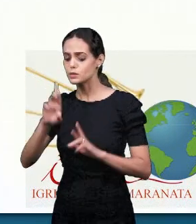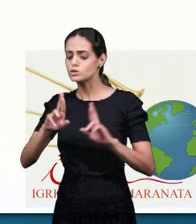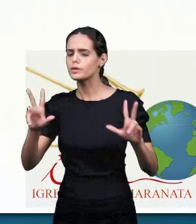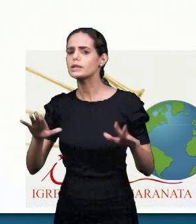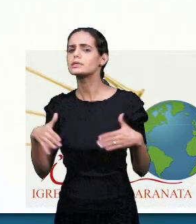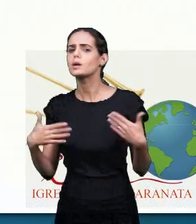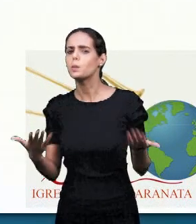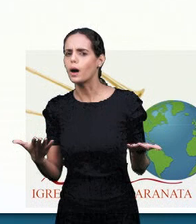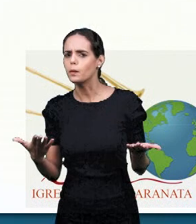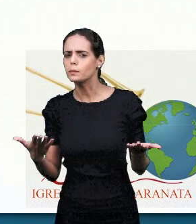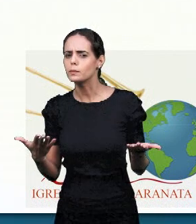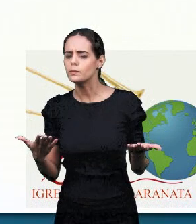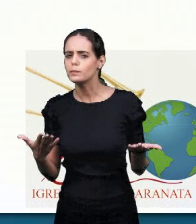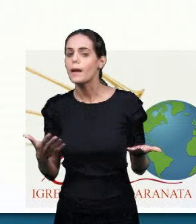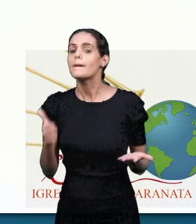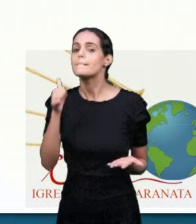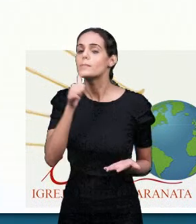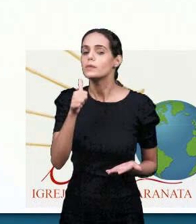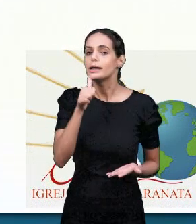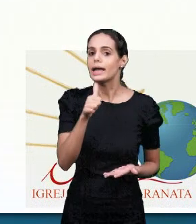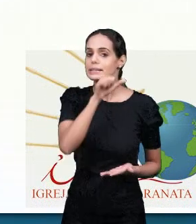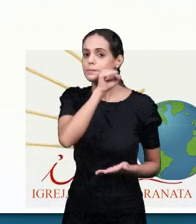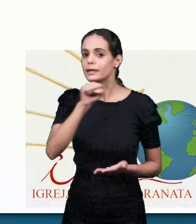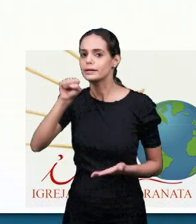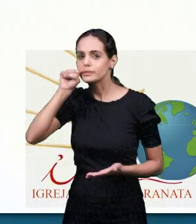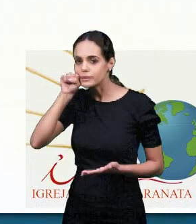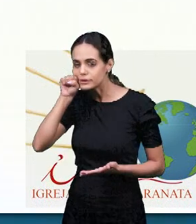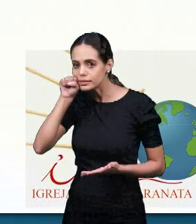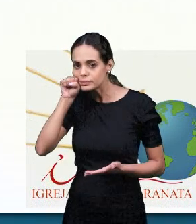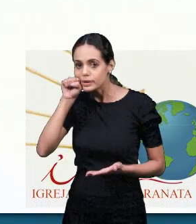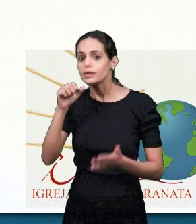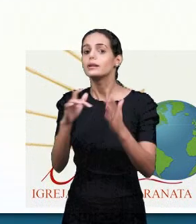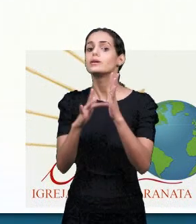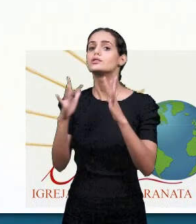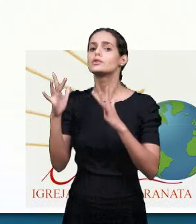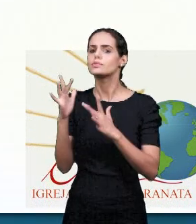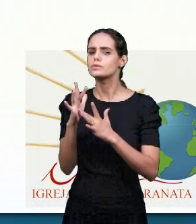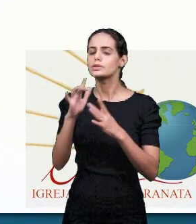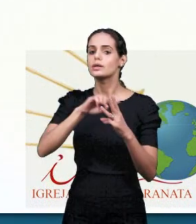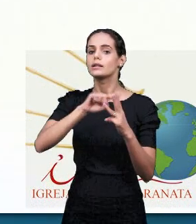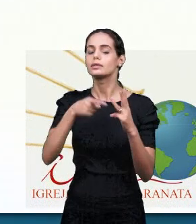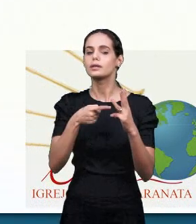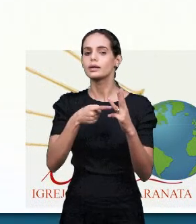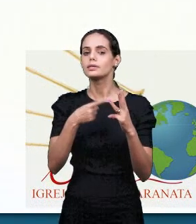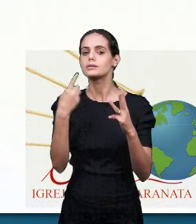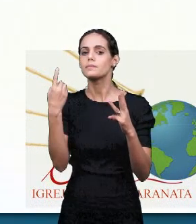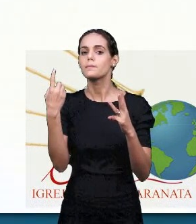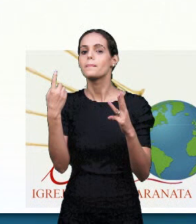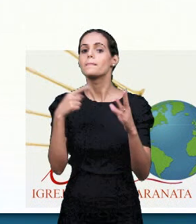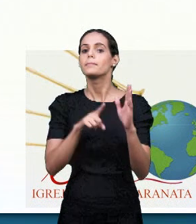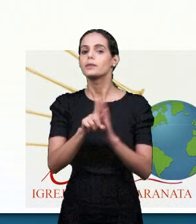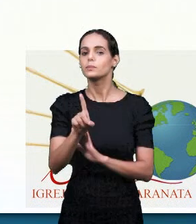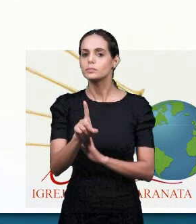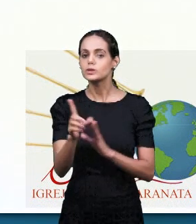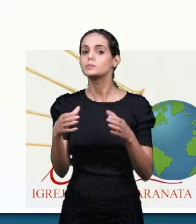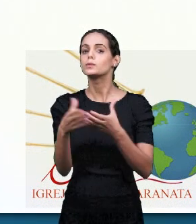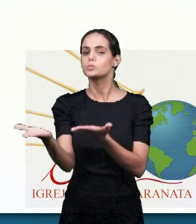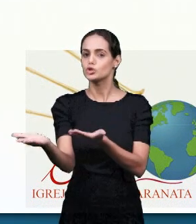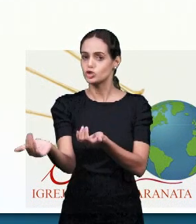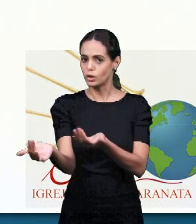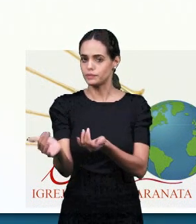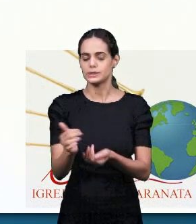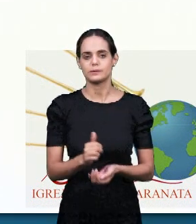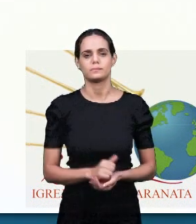mulher entre samaritana e la o mulher Senhor samaritaine et Jesus. le Seigneur São Jésus. 3 perguntas Trois destinadas questions aos jovens. destinées